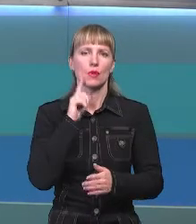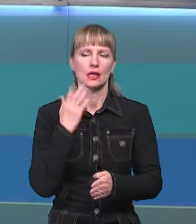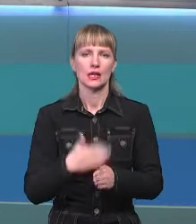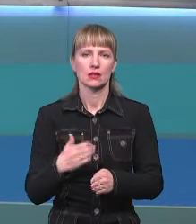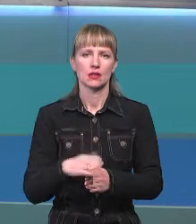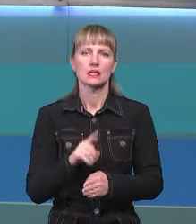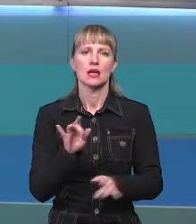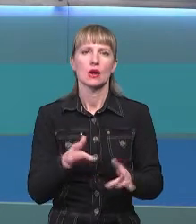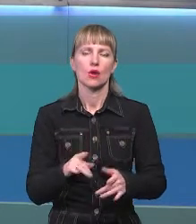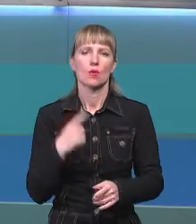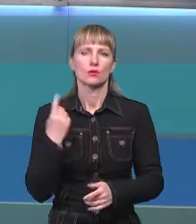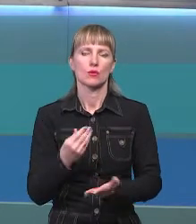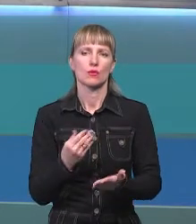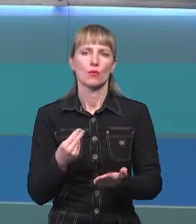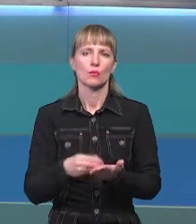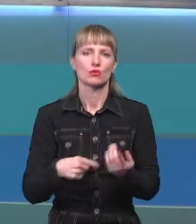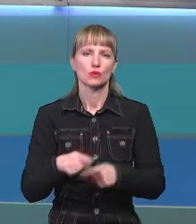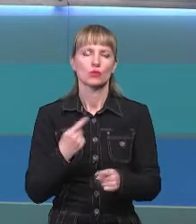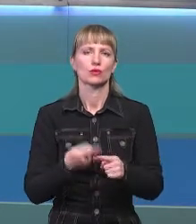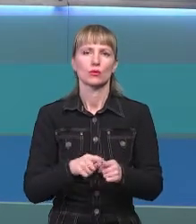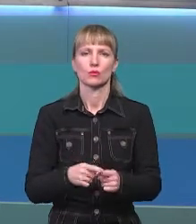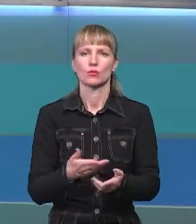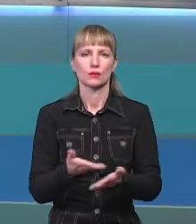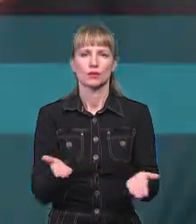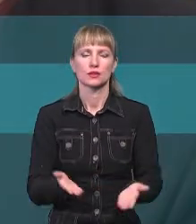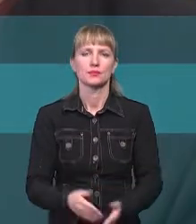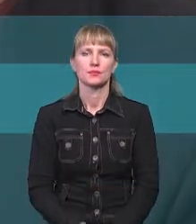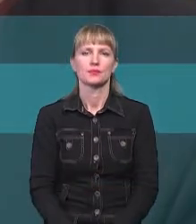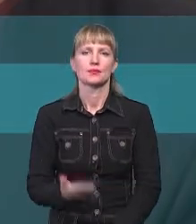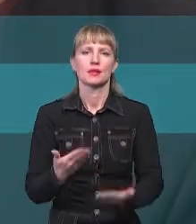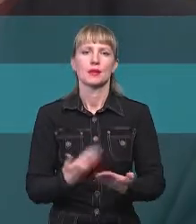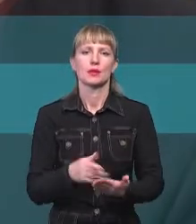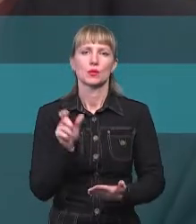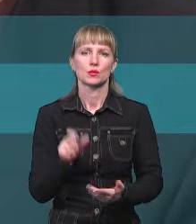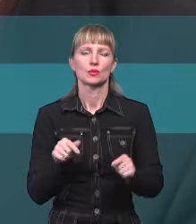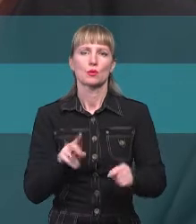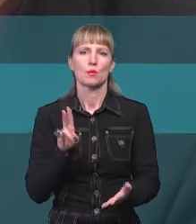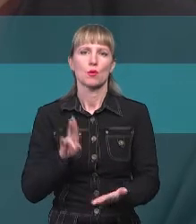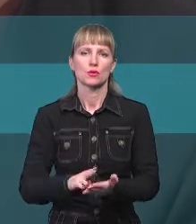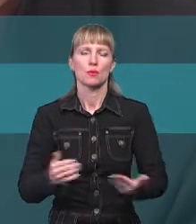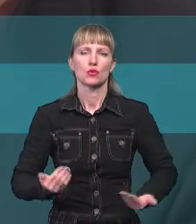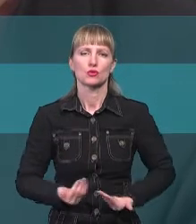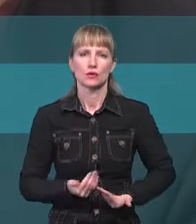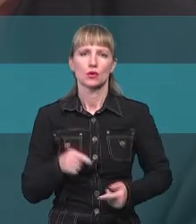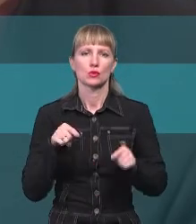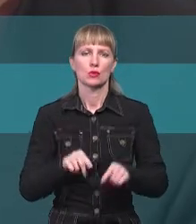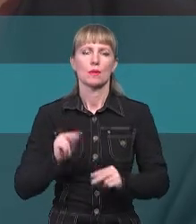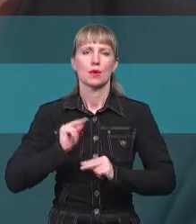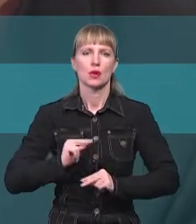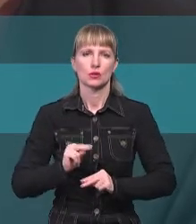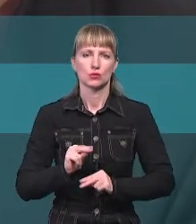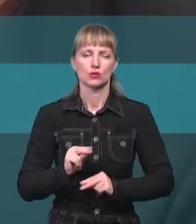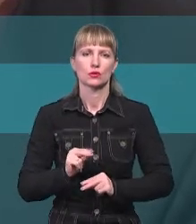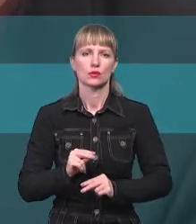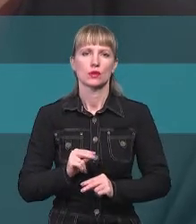кредитування, але за рахунок обласного бюджету. Тому, будь ласочка. А якщо, наприклад, людина тут постійно проживає, постійно тут працює